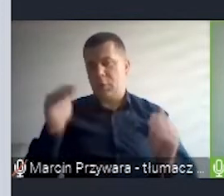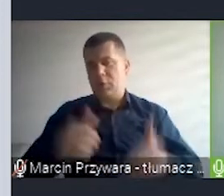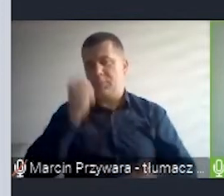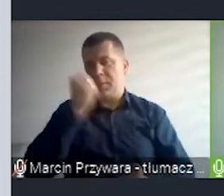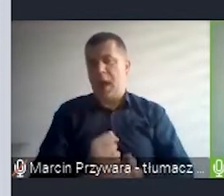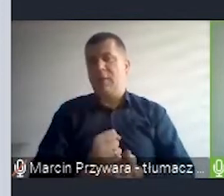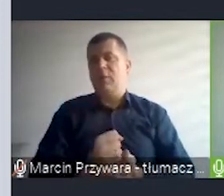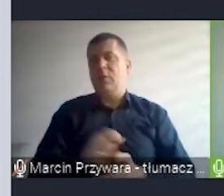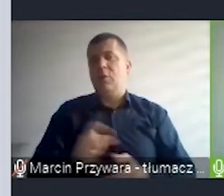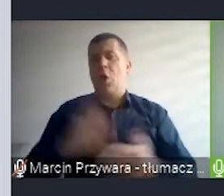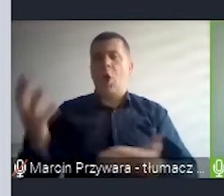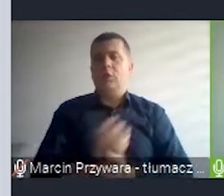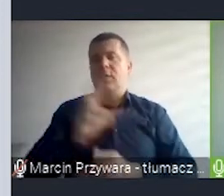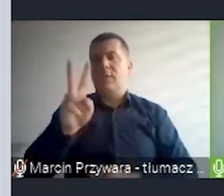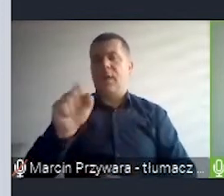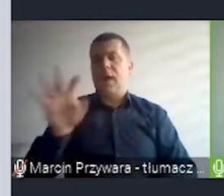VAT-u.